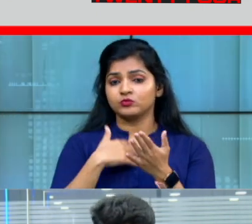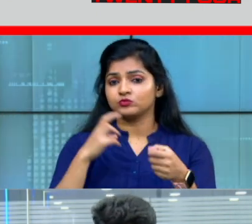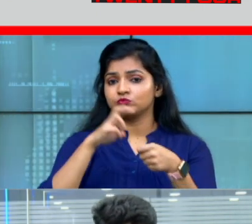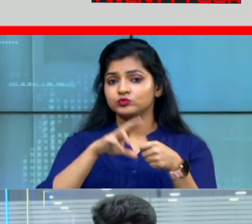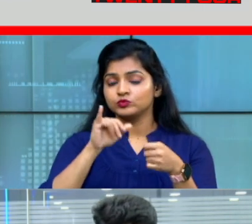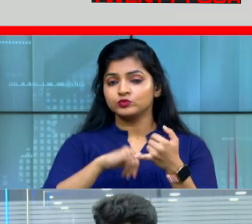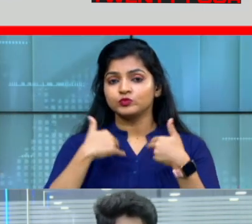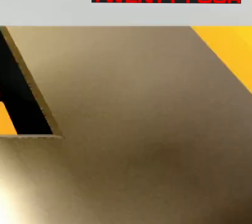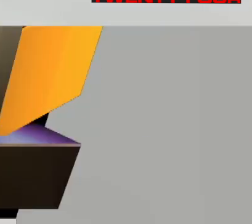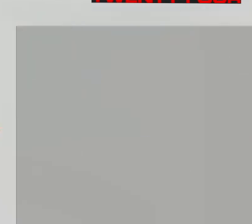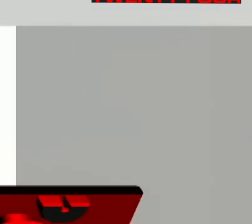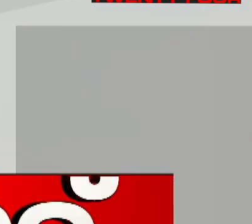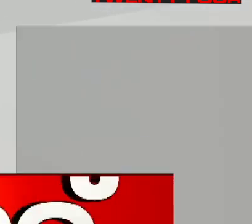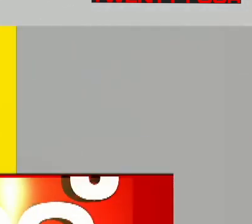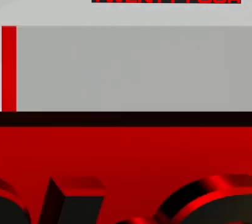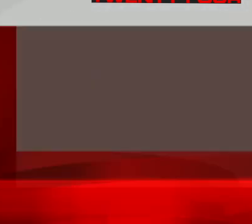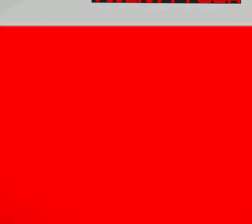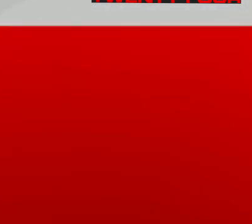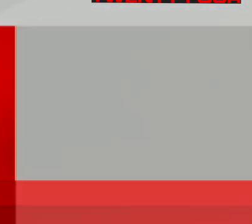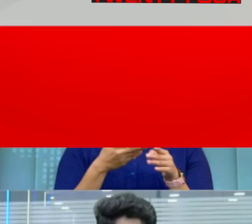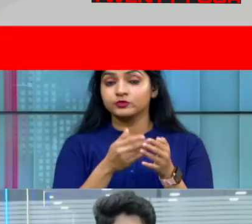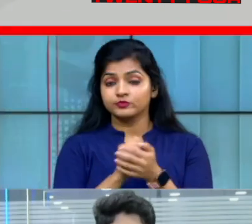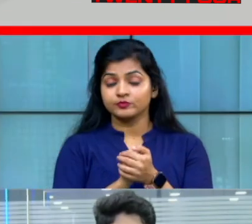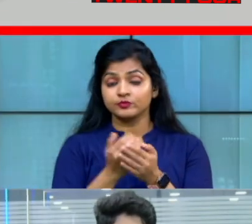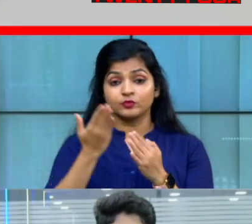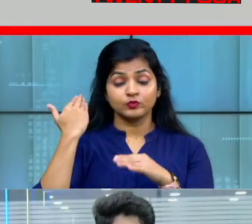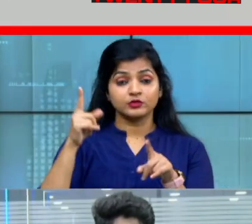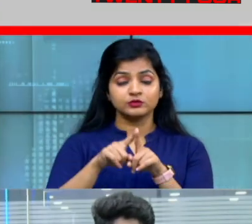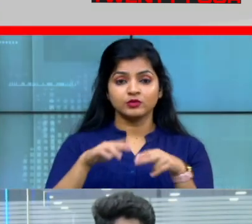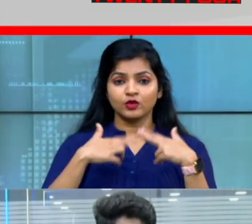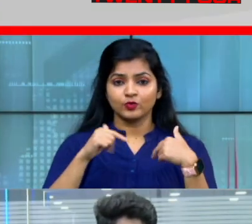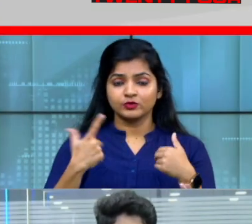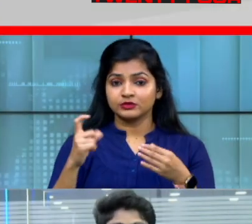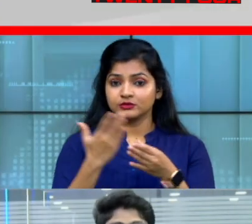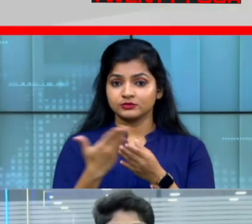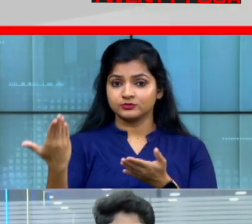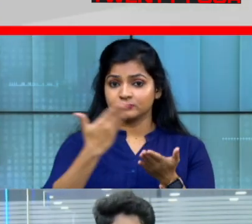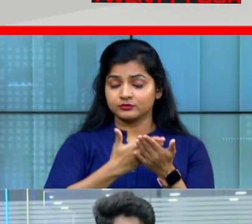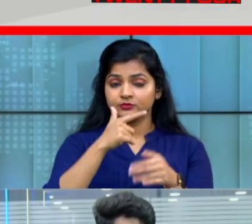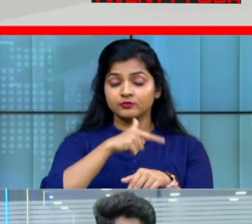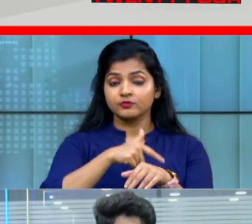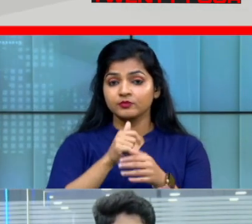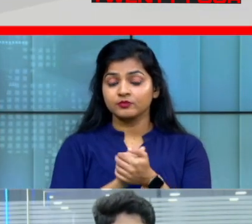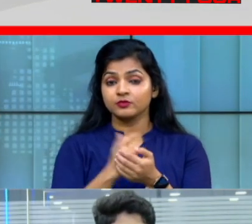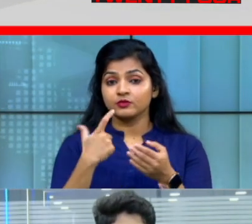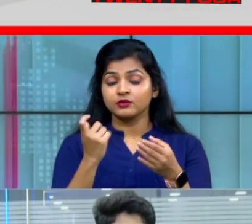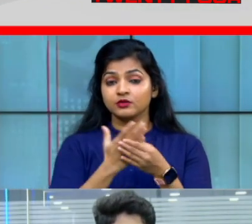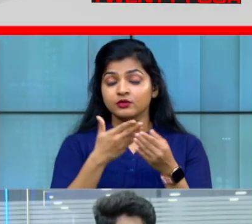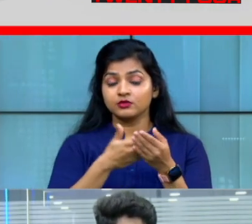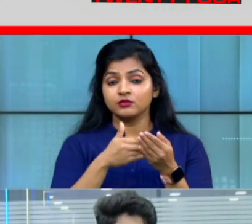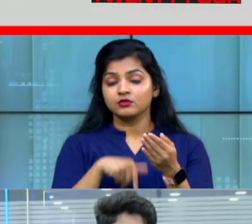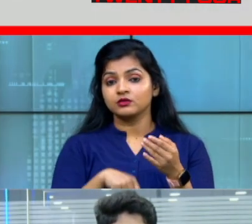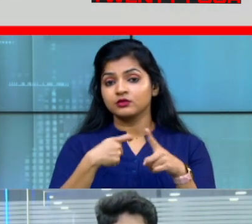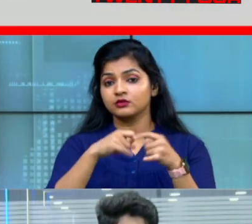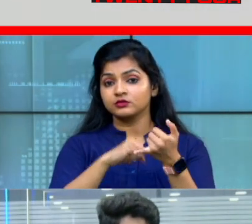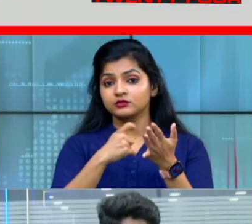കോടതി സ്വീകരിച്ചത്. ഒപ്പം തന്നെ അന്ന് ഇതിനു മുൻപ് ഹൈക്കോടതിയിൽ ഈ കേസ് വന്ന ഘട്ടത്തിൽ KSRTC അനുകൂലമായി സിംഗിൾ ബെഞ്ച്